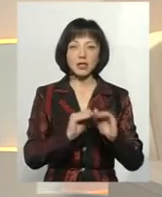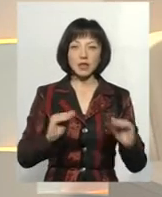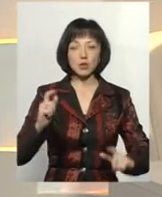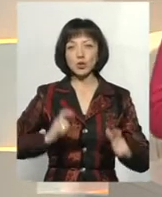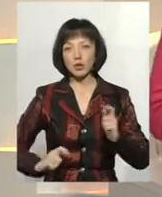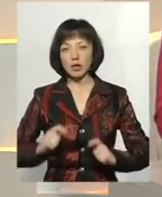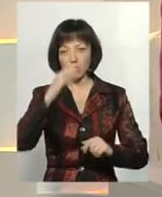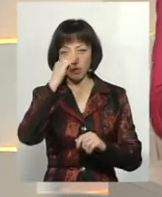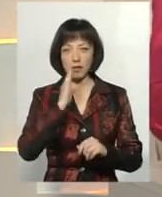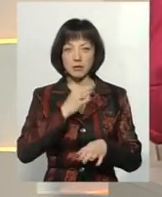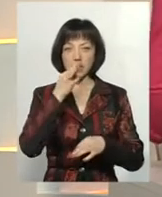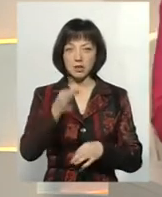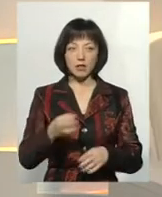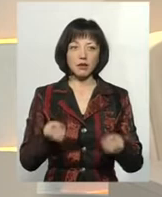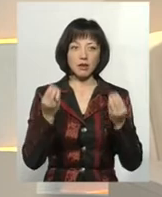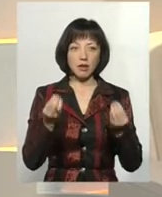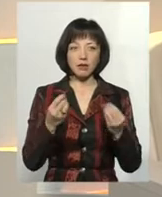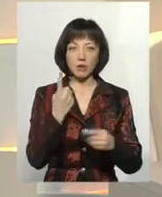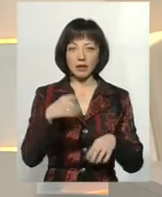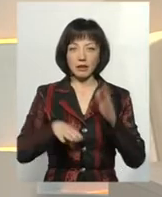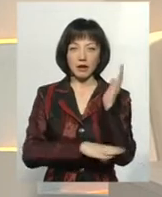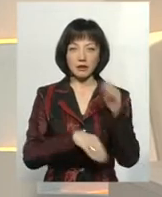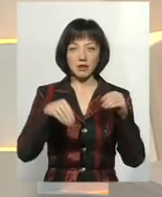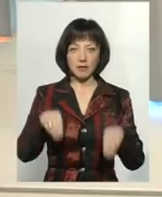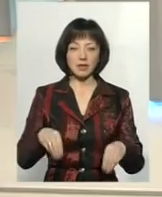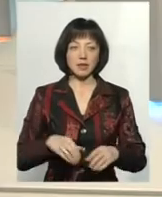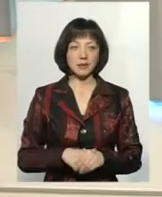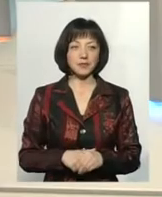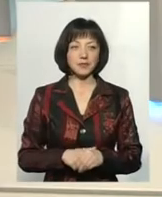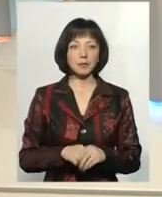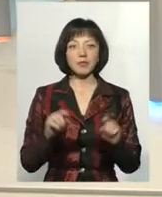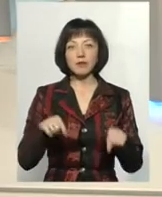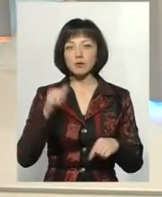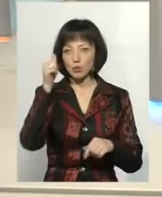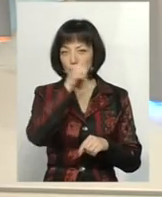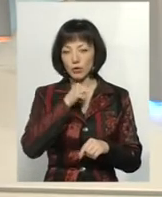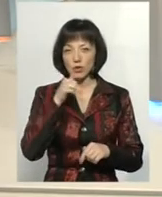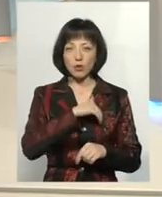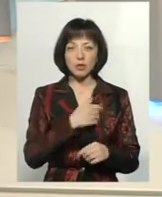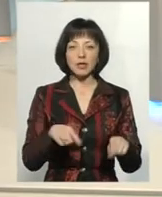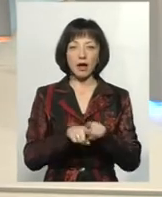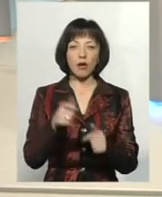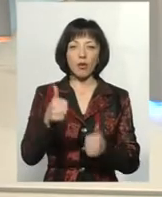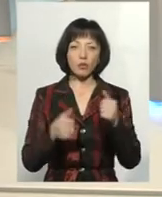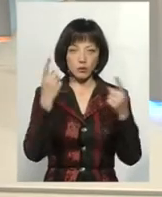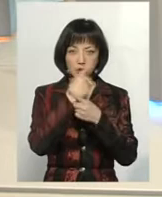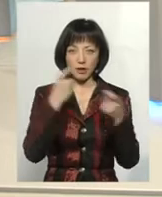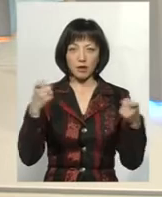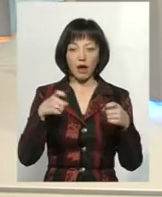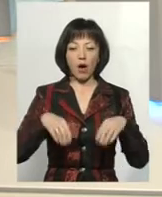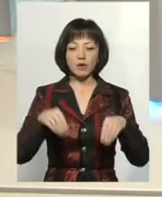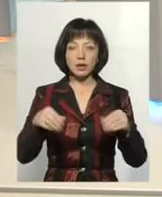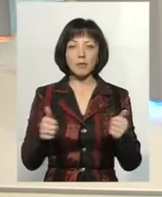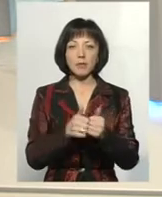навіть батькам сказати, щоб клас там одне деревце висадив, так? Як в цьому році ми хочемо такий конкурс об'явити на озеленення